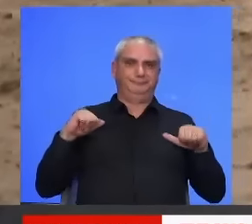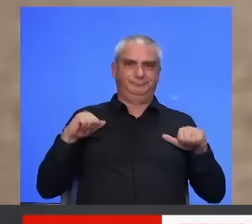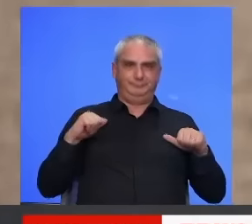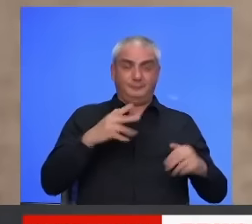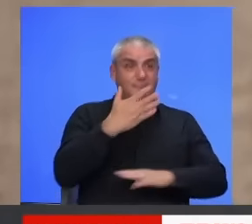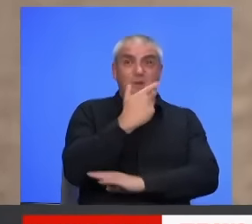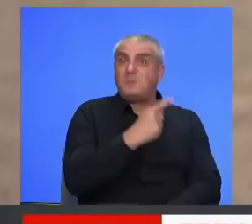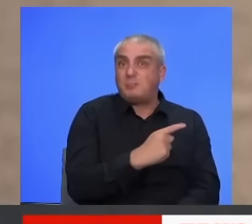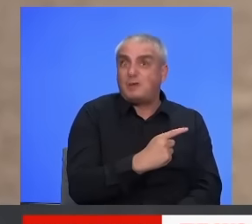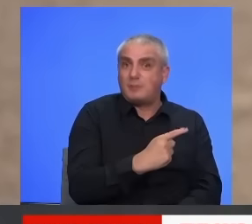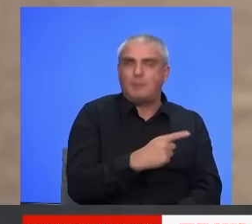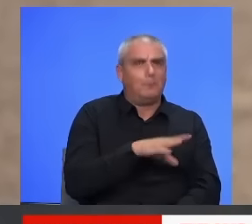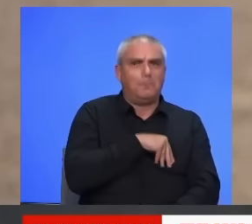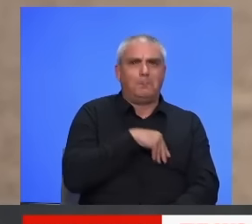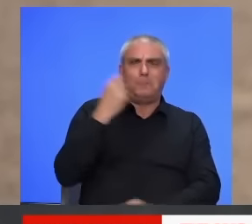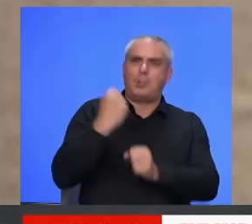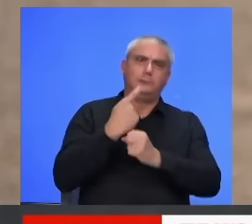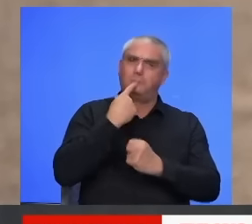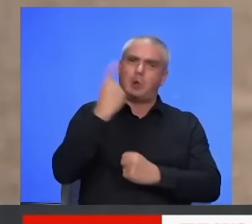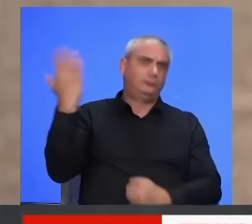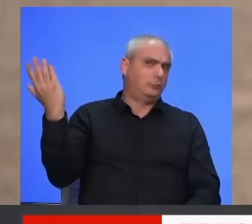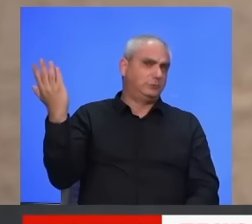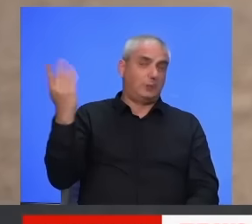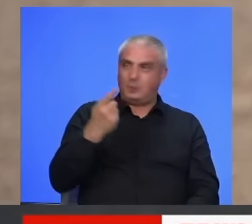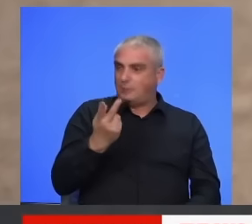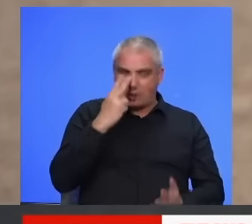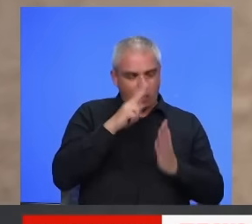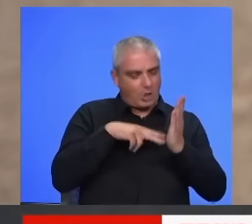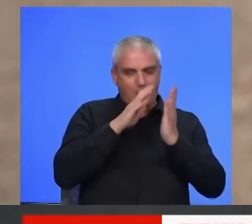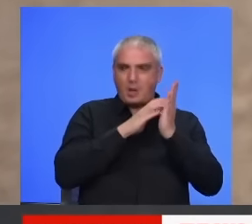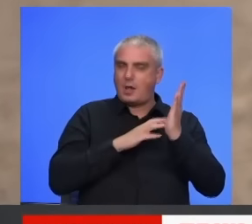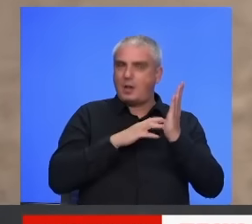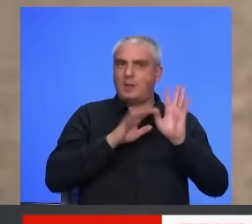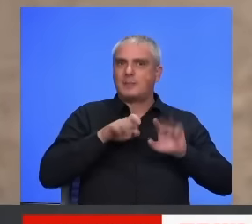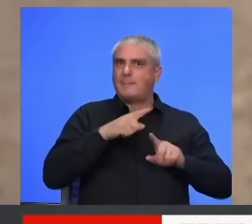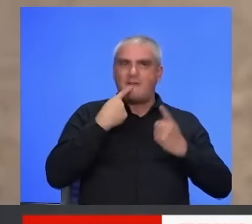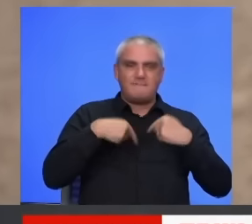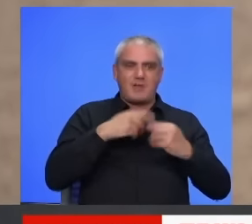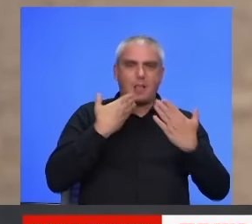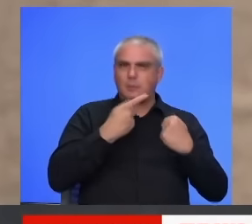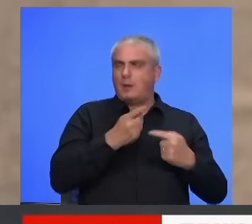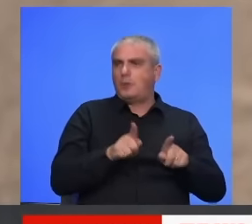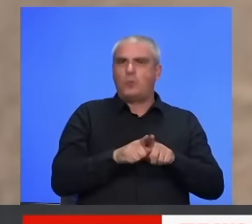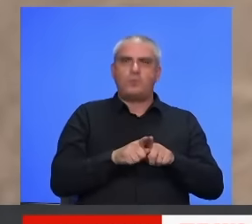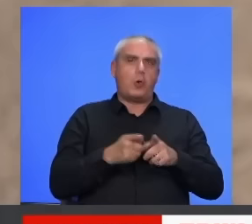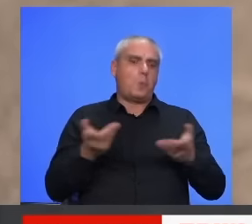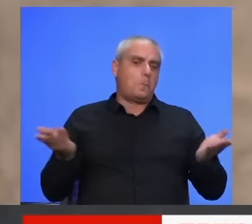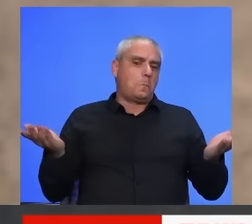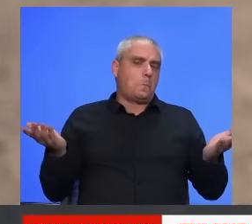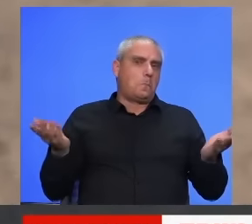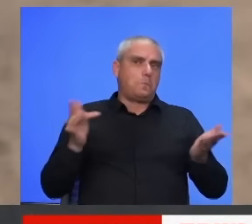המדינה מאפשרת להם לעשות כל מה שהם רוצים. אתה קורא את התמליל של הוועדה המחוזית, אתה רואה כאילו אתה